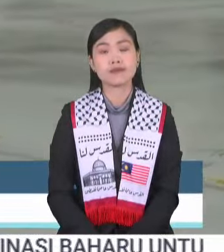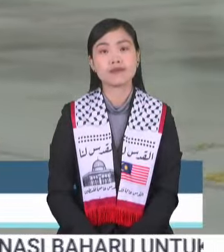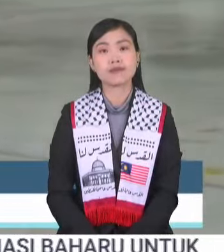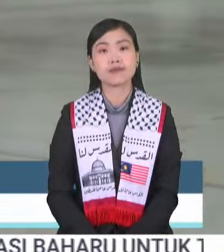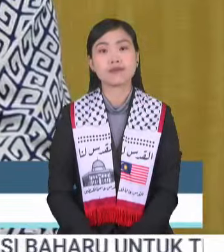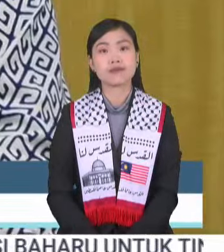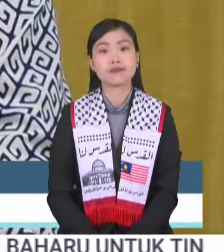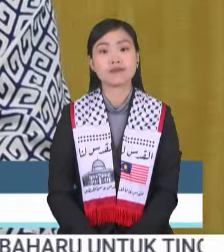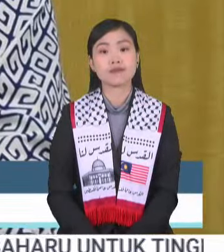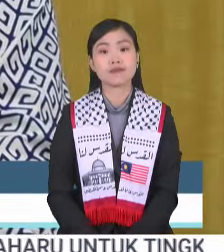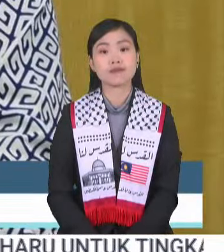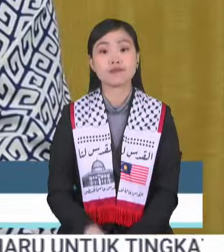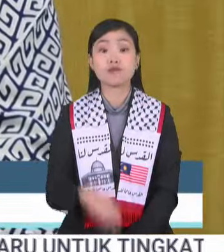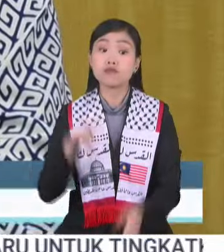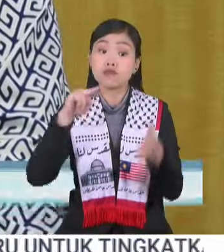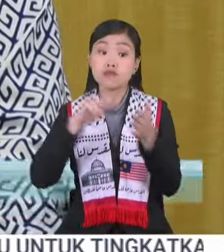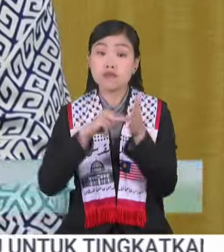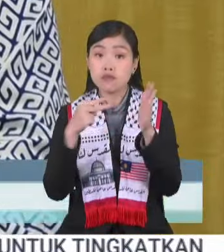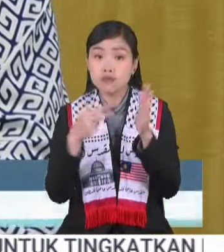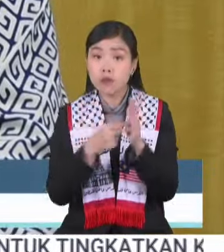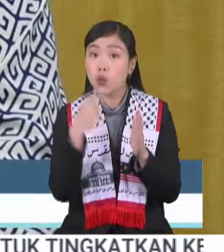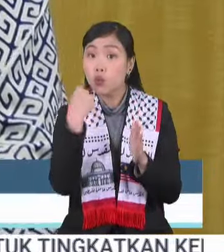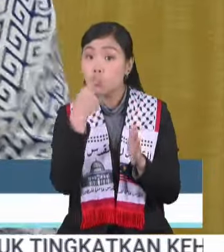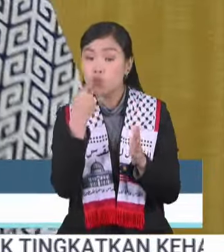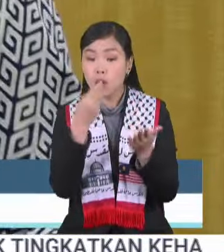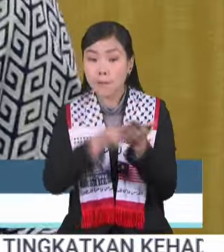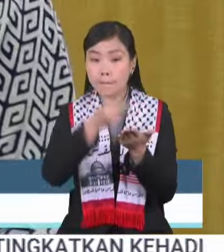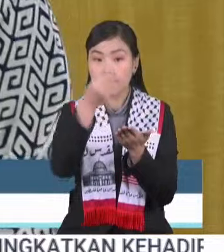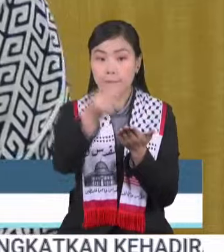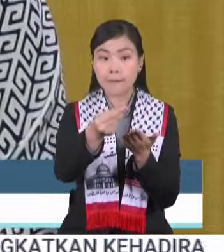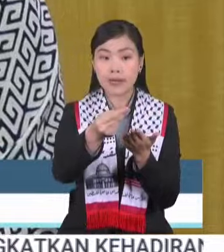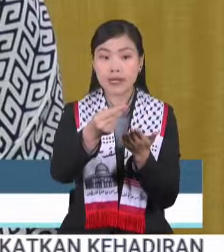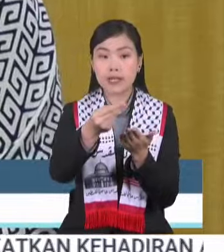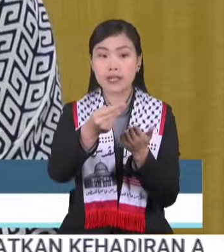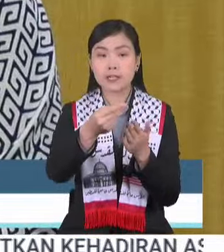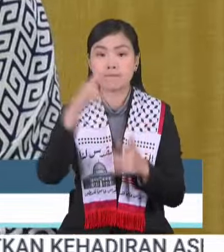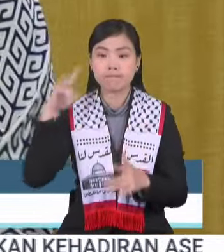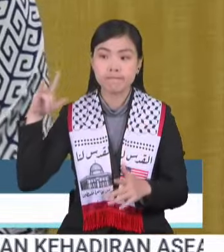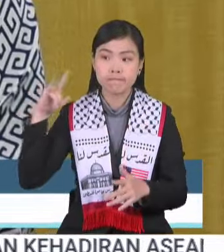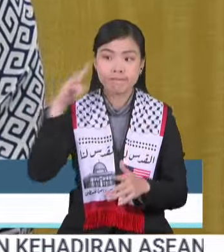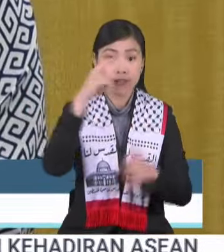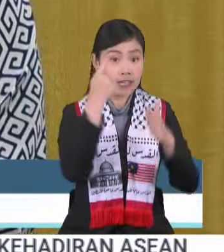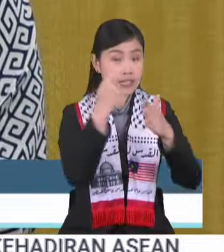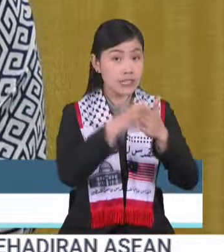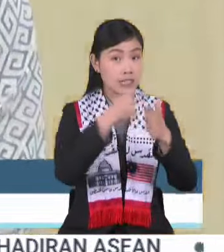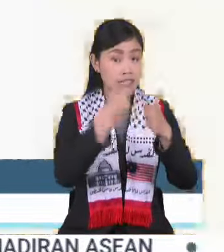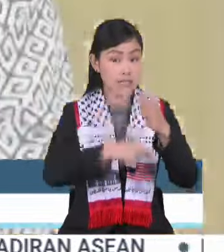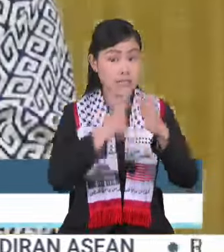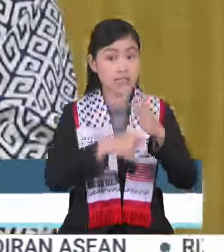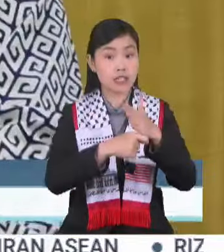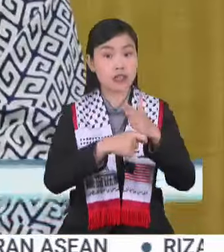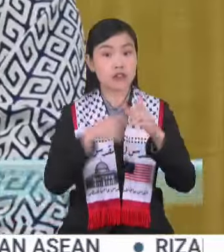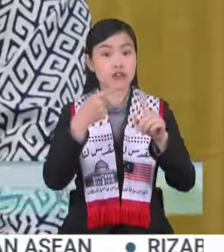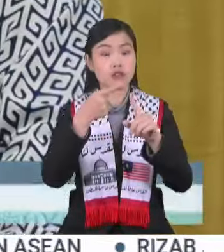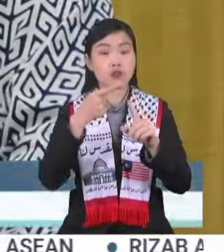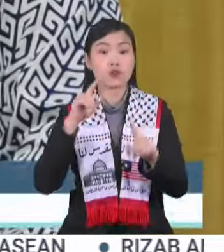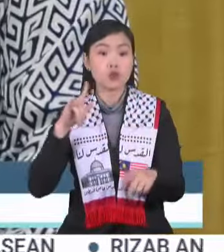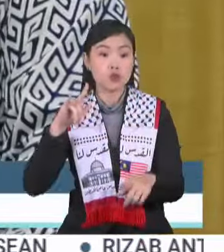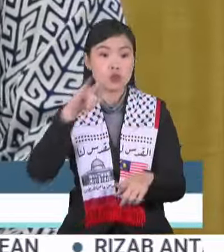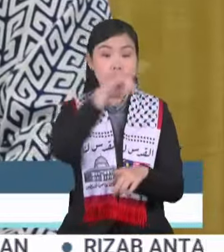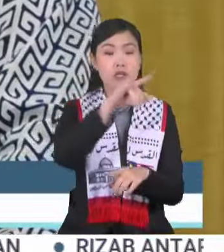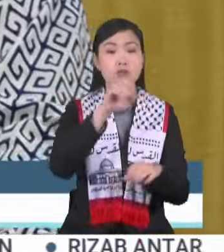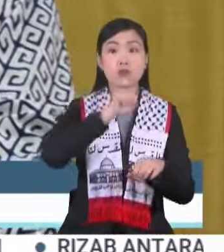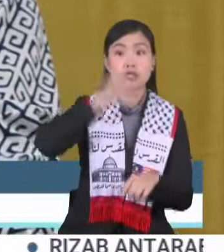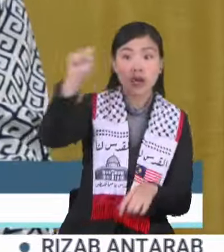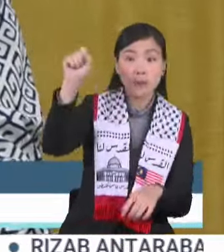April ini bermaksud sesiapa yang membeli tiket penerbangan dari Semenanjung ke Sabah Sarawak dan Labuan pada empat hari tersebut